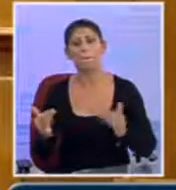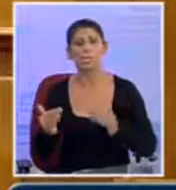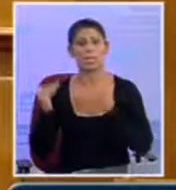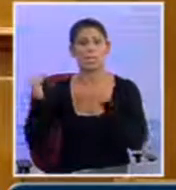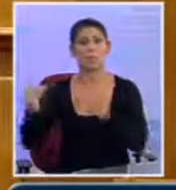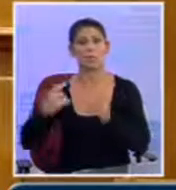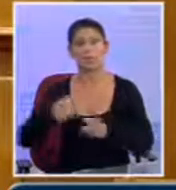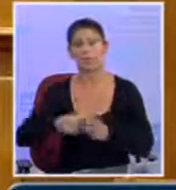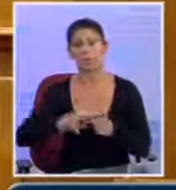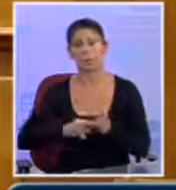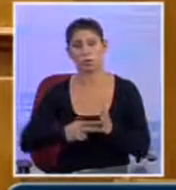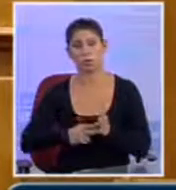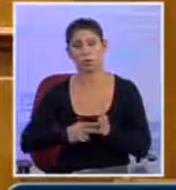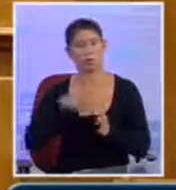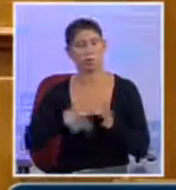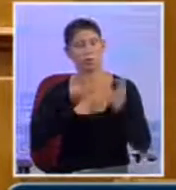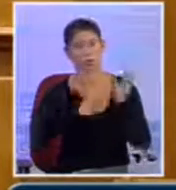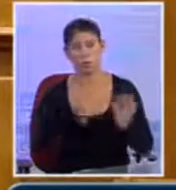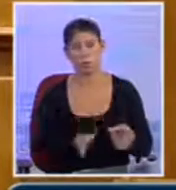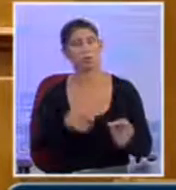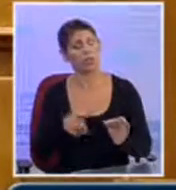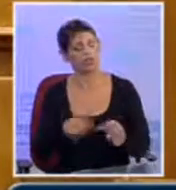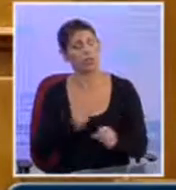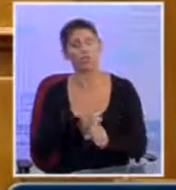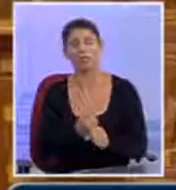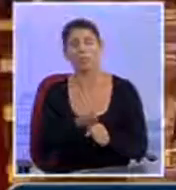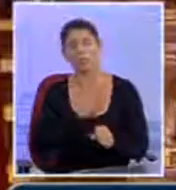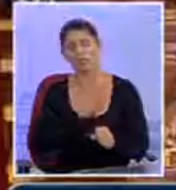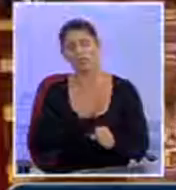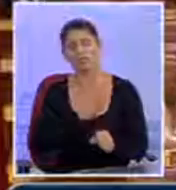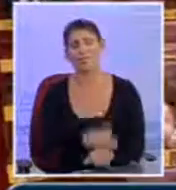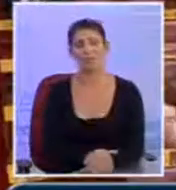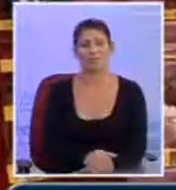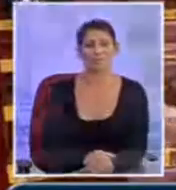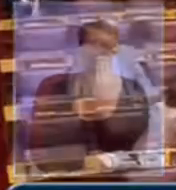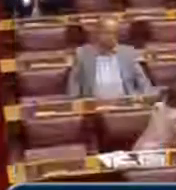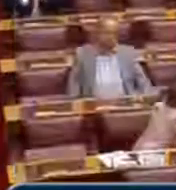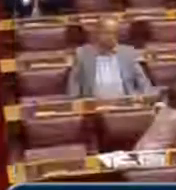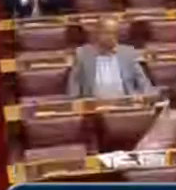αναβάθμιση της ελληνικής οικονομίας. Αυτό είναι το μοντέλο και γι' αυτό θα δουλέψουμε. Ευχαριστώ. Ευχαριστούμε.